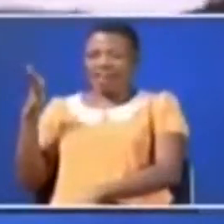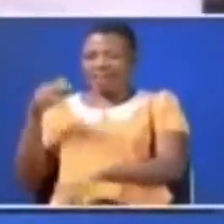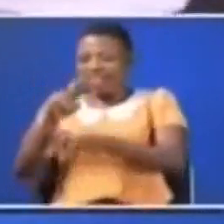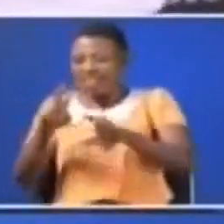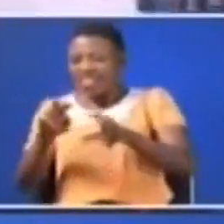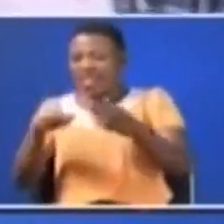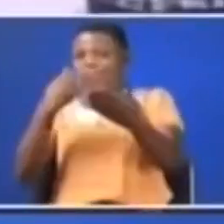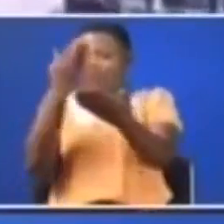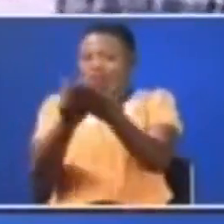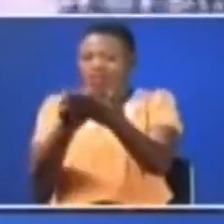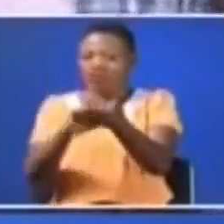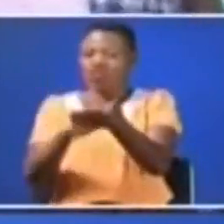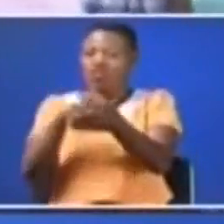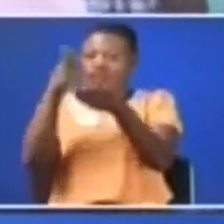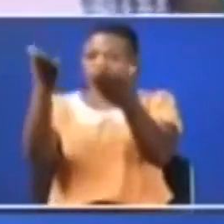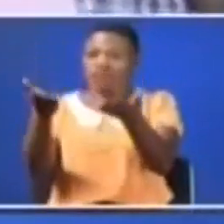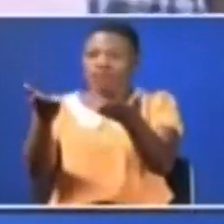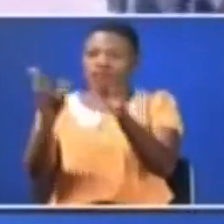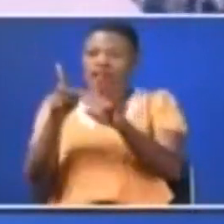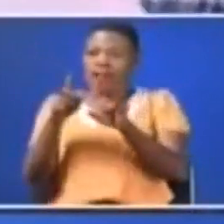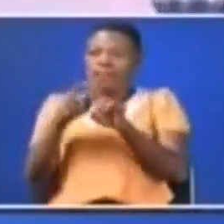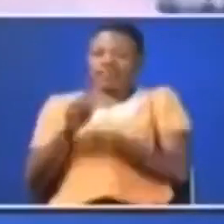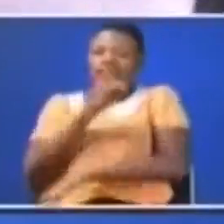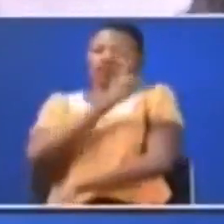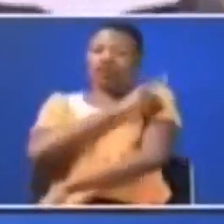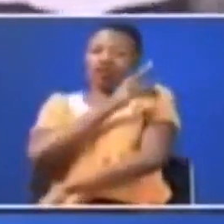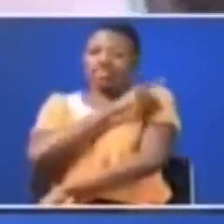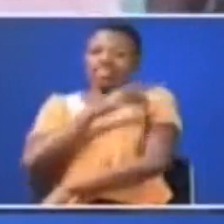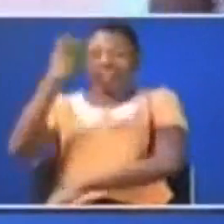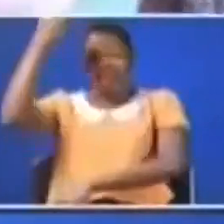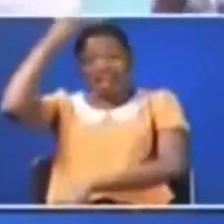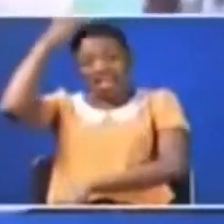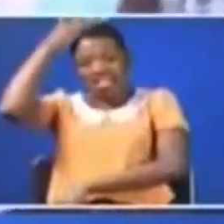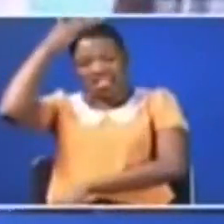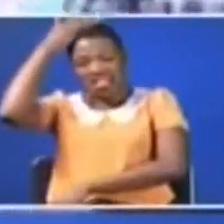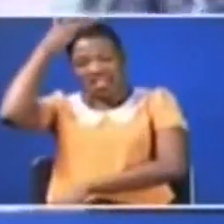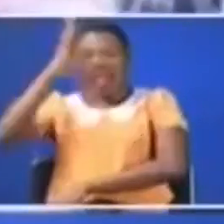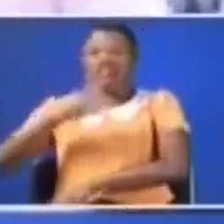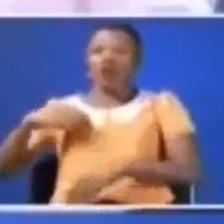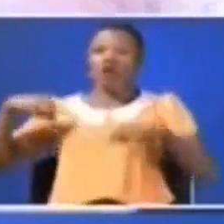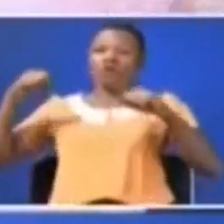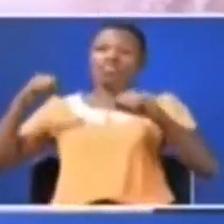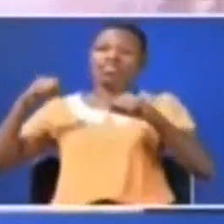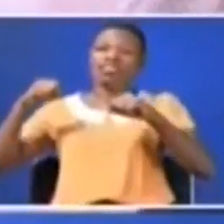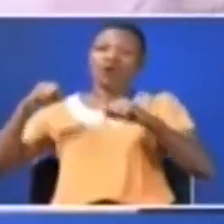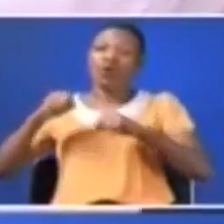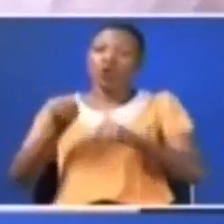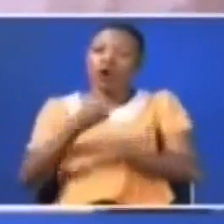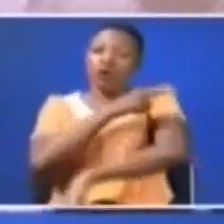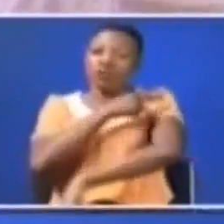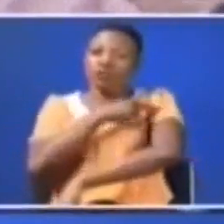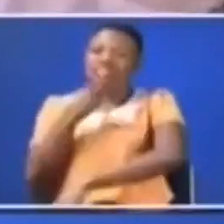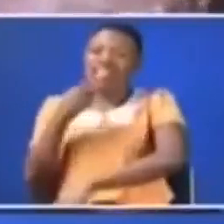mapendekezo chanya. Hata hivyo, madaktari, wauguzi, maafisa wa kliniki na wale wa maabara wamesema